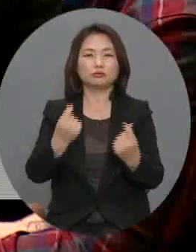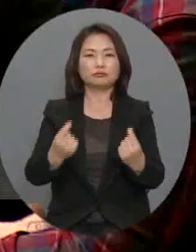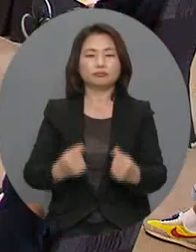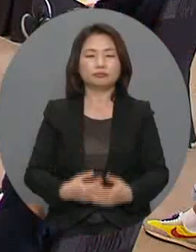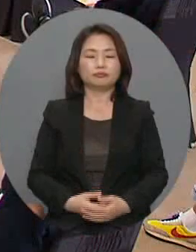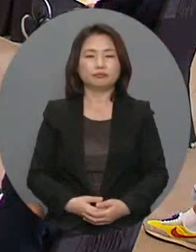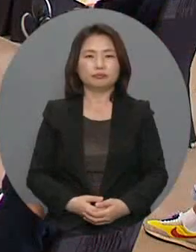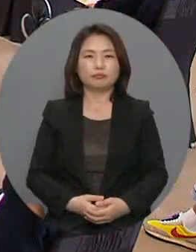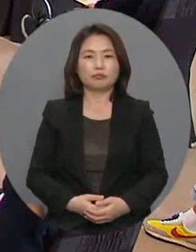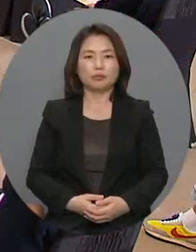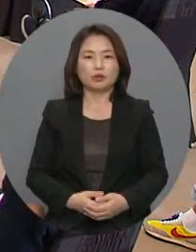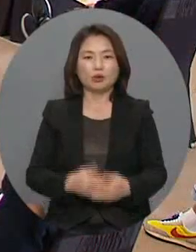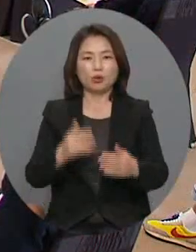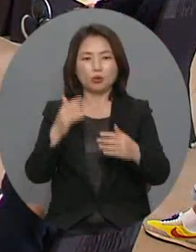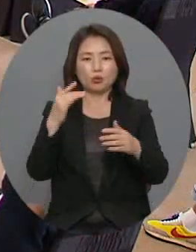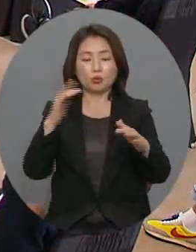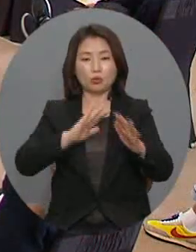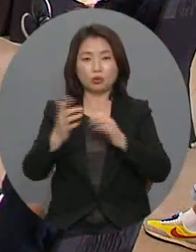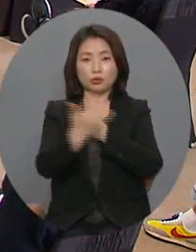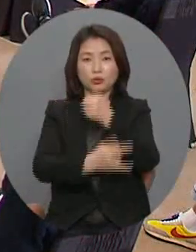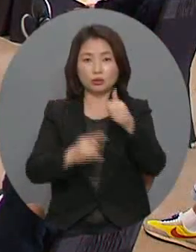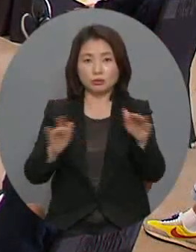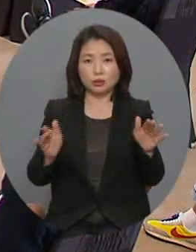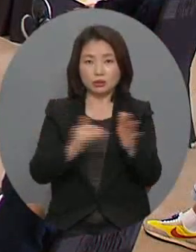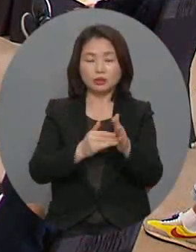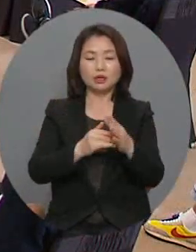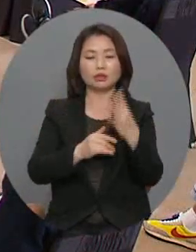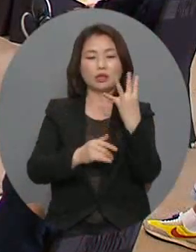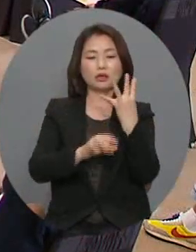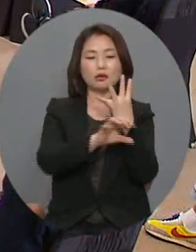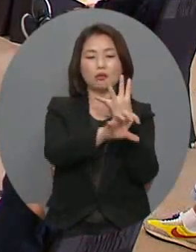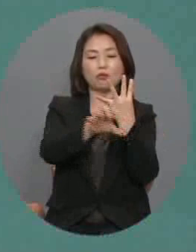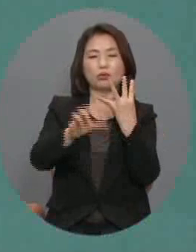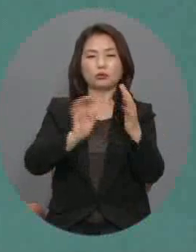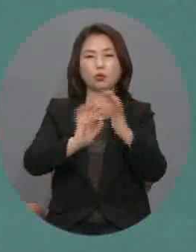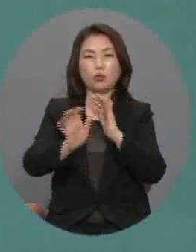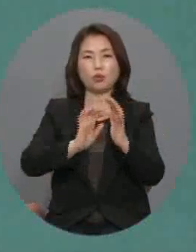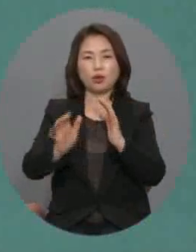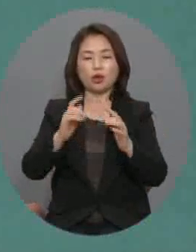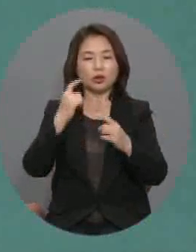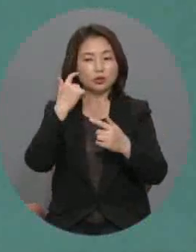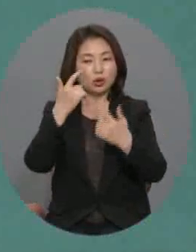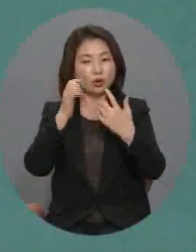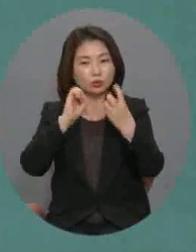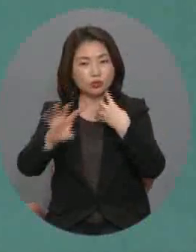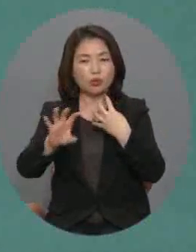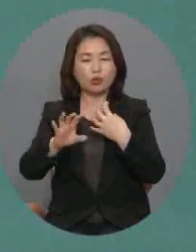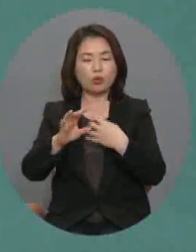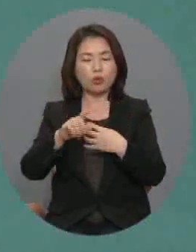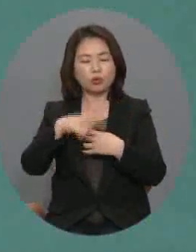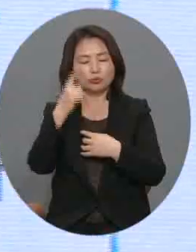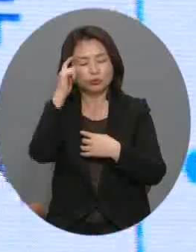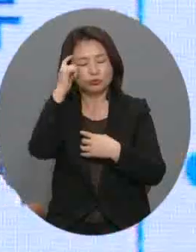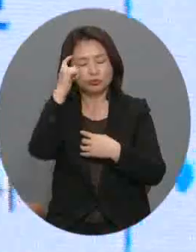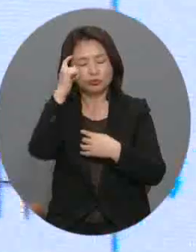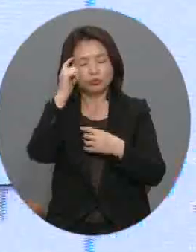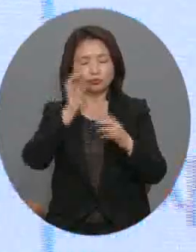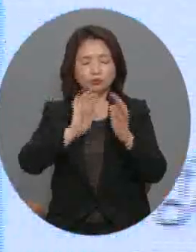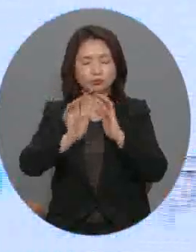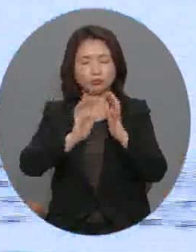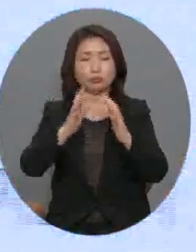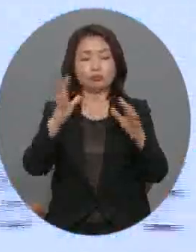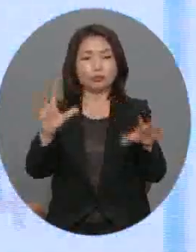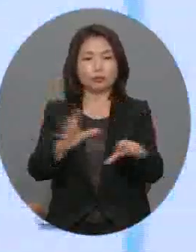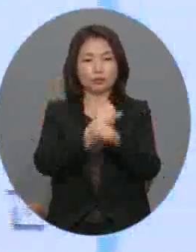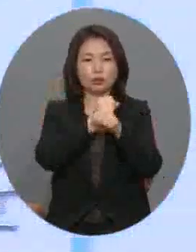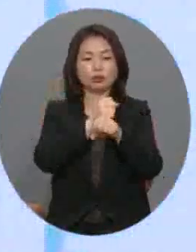역부족이었습니다. 공론화위원회는 이번까지 4개 권역별 토론회와 여론조사, 바로 이어질 수기 토론 과정을